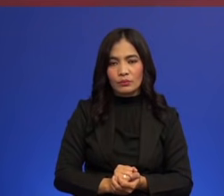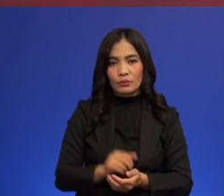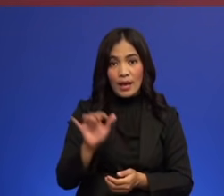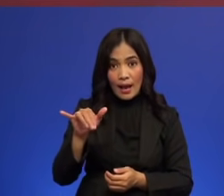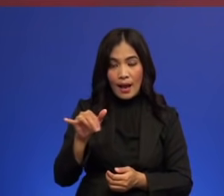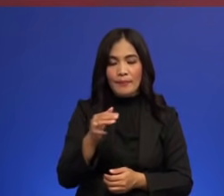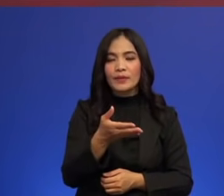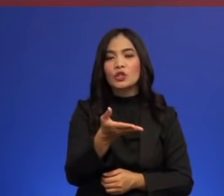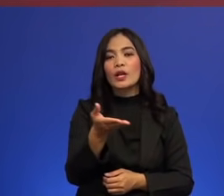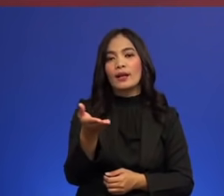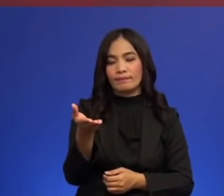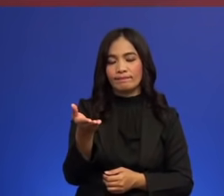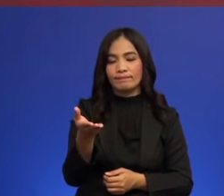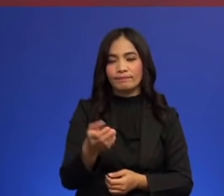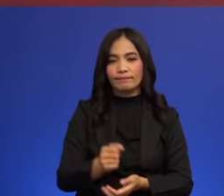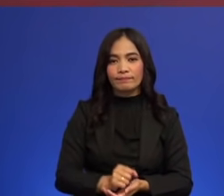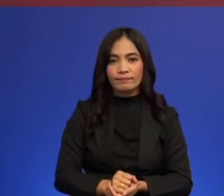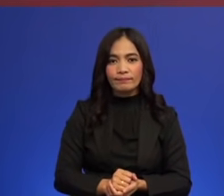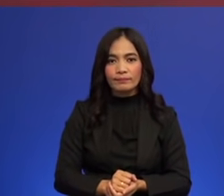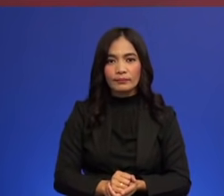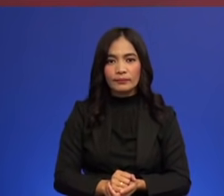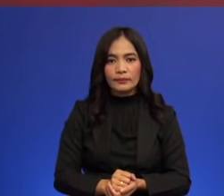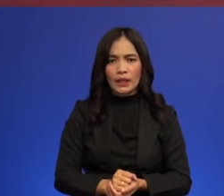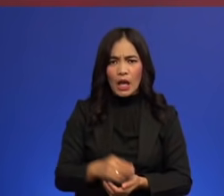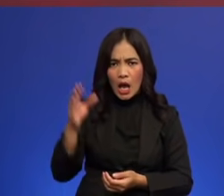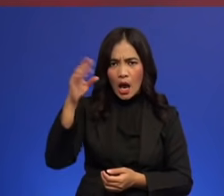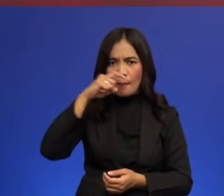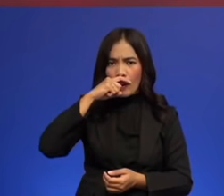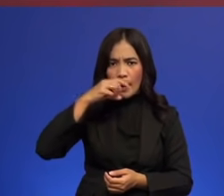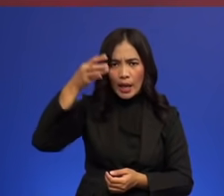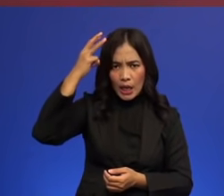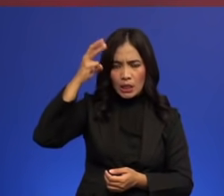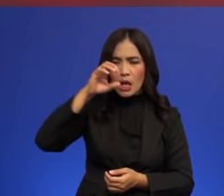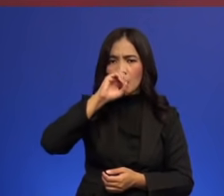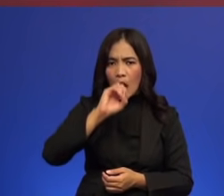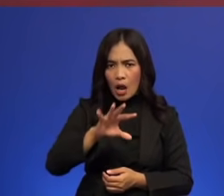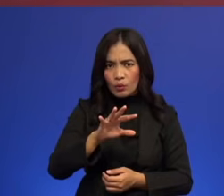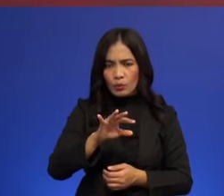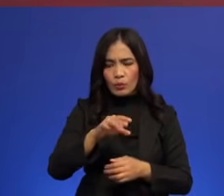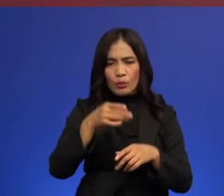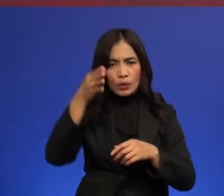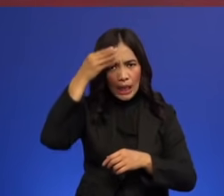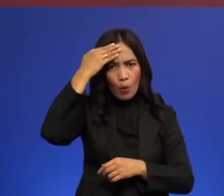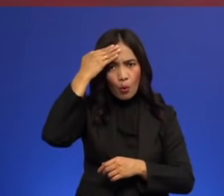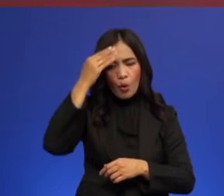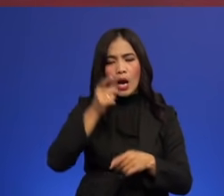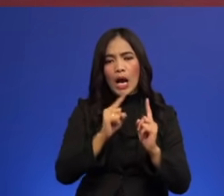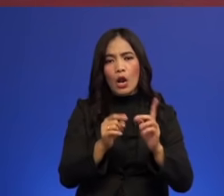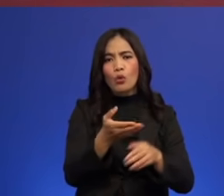Saudaraku sekalian, saya tahu saudara memiliki masalah-masalah,